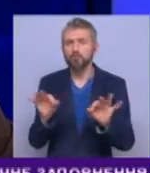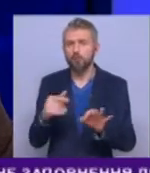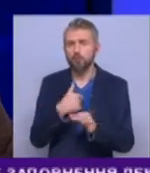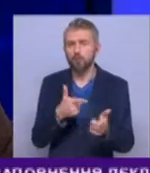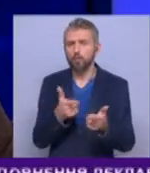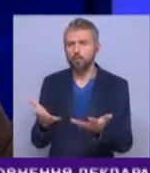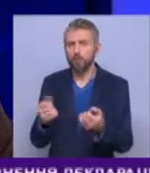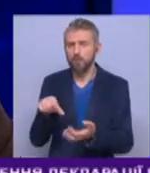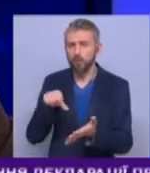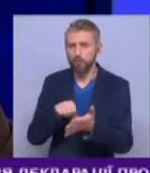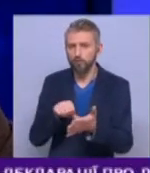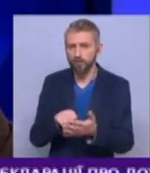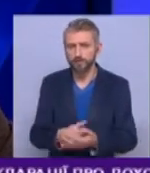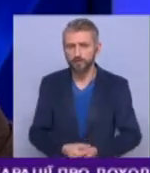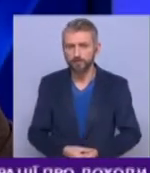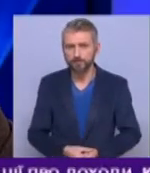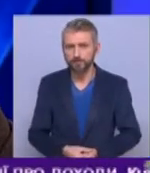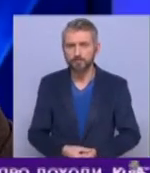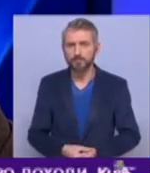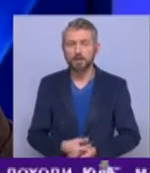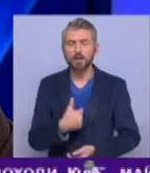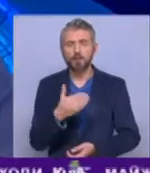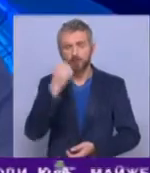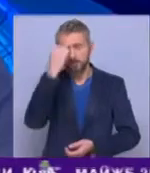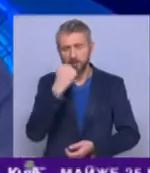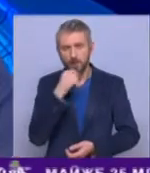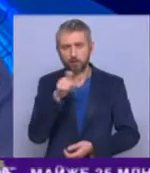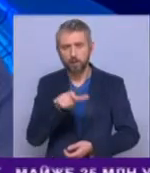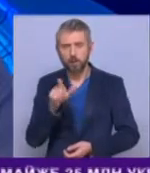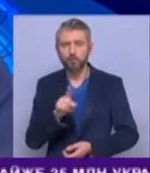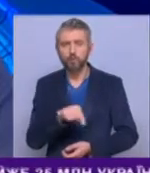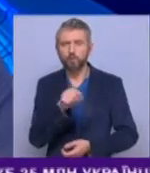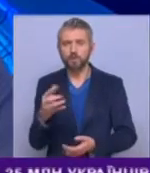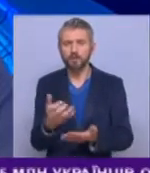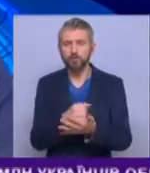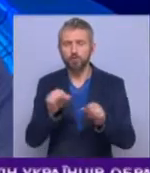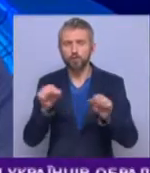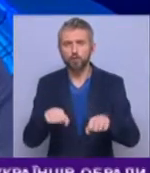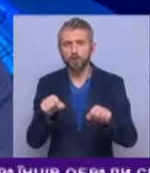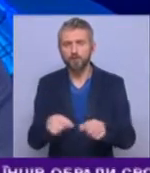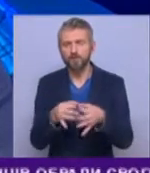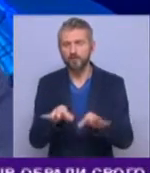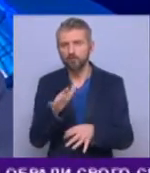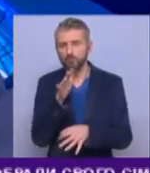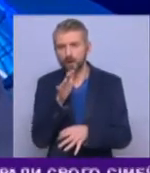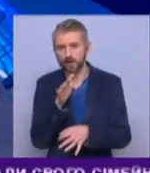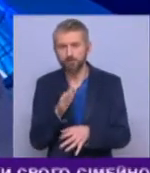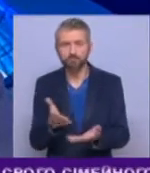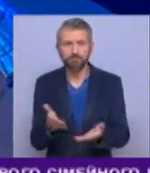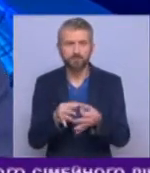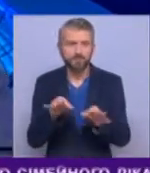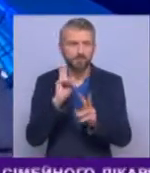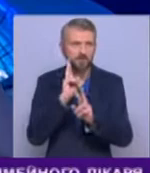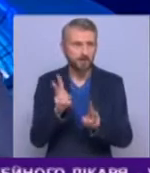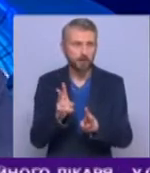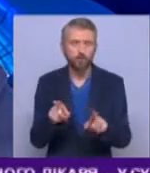приймати участь. От, бачите. Я вам щиро дякую, панове, що ви знайшли можливість, вільний час. Ну, наскільки він вільний, я розумію, що все